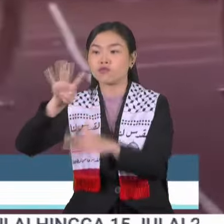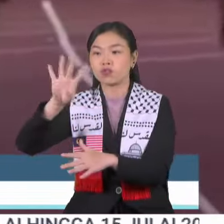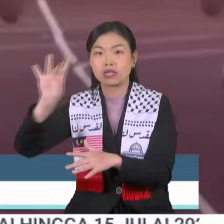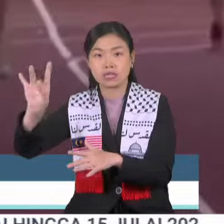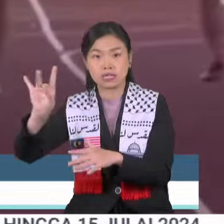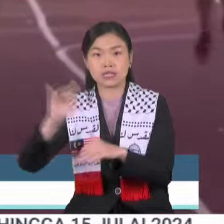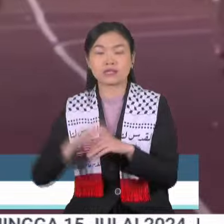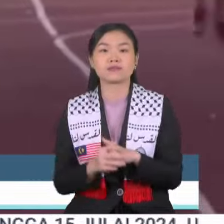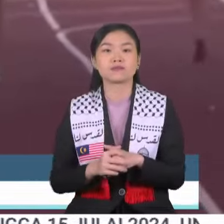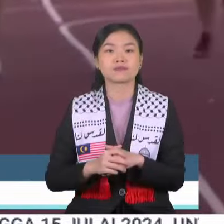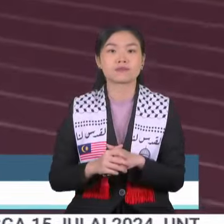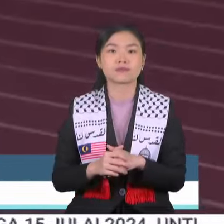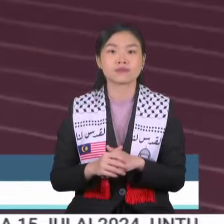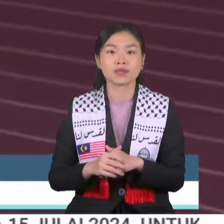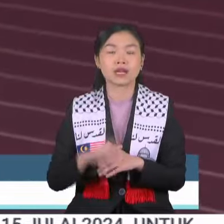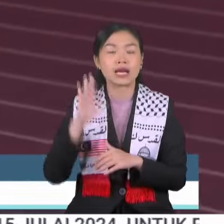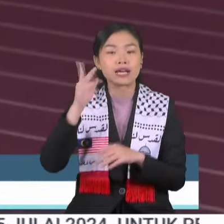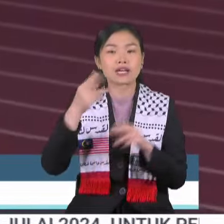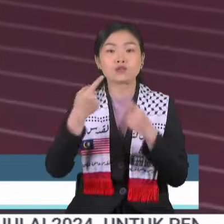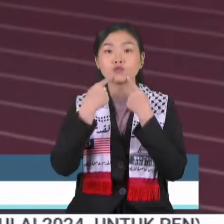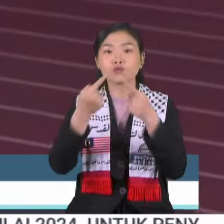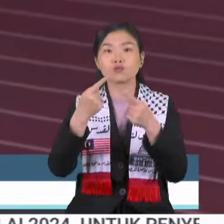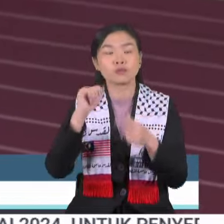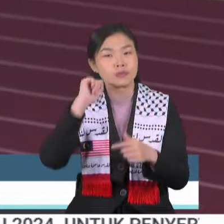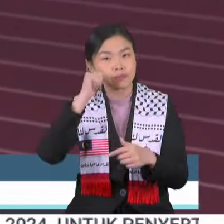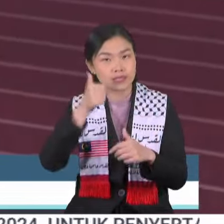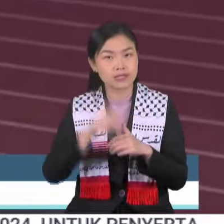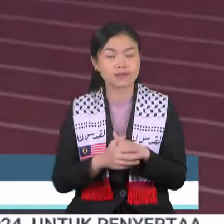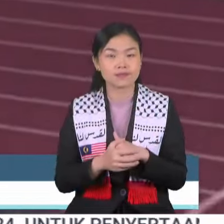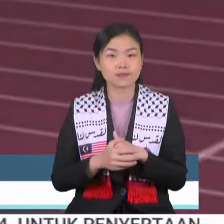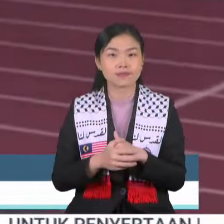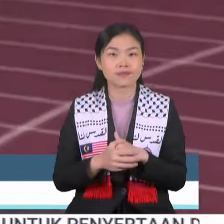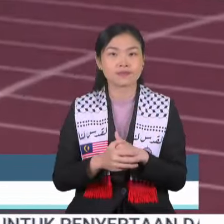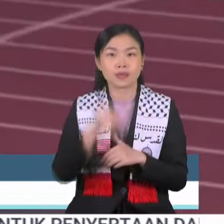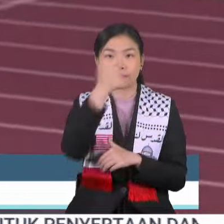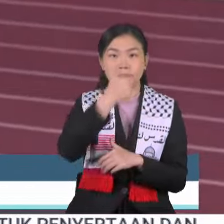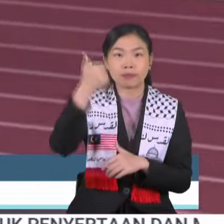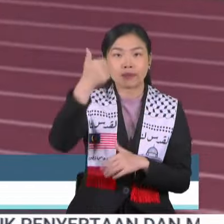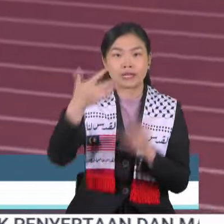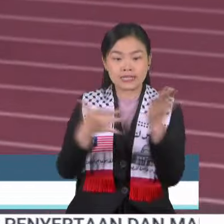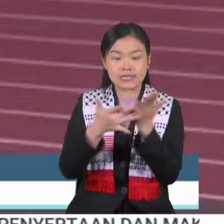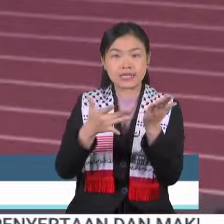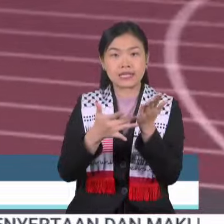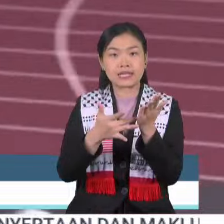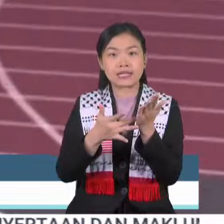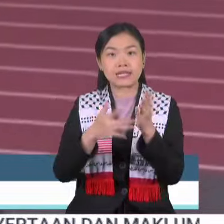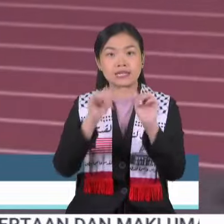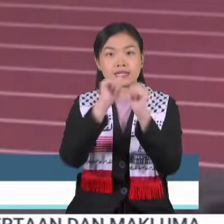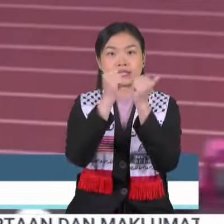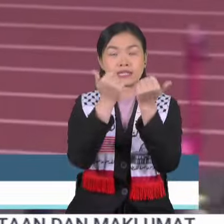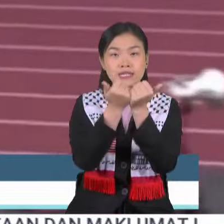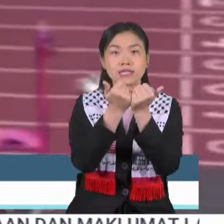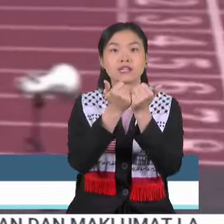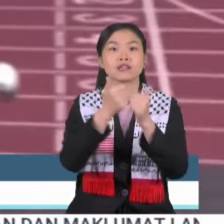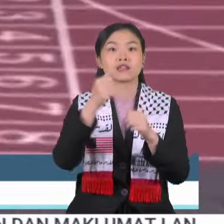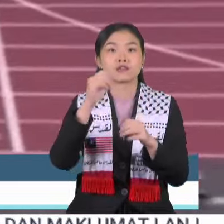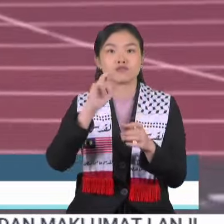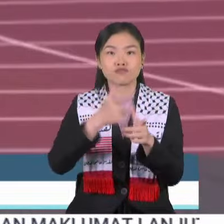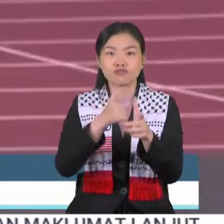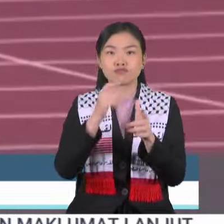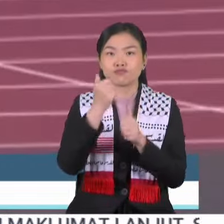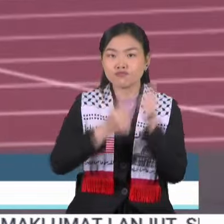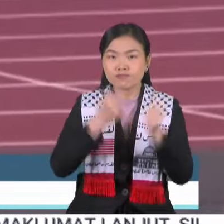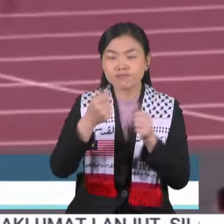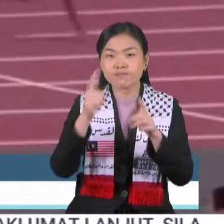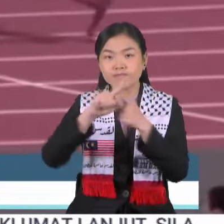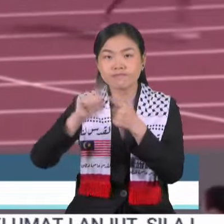kini ranking kelayakan Olimpik yang dijangka diumum esok. Sementara itu, pengarah teknikal Kesatuan Olahraga Malaysia Robert J. Ballard menyifatkan kedua-dua